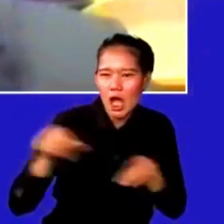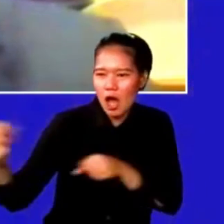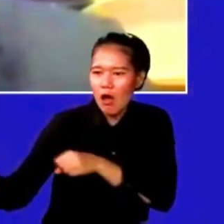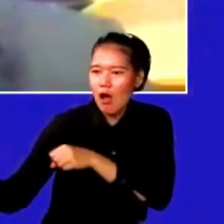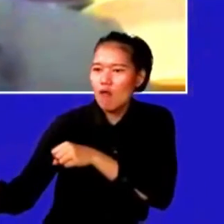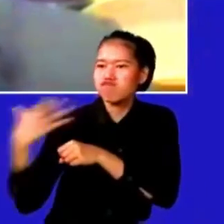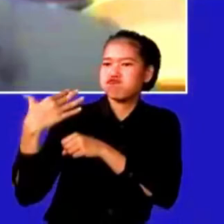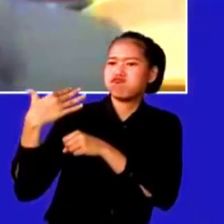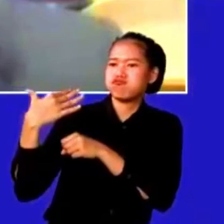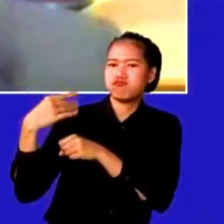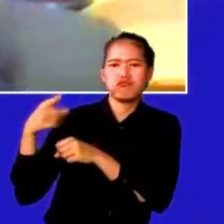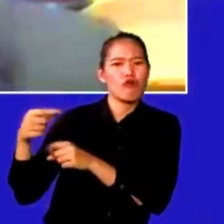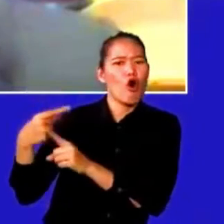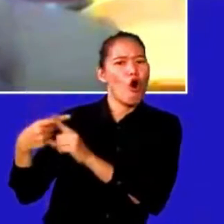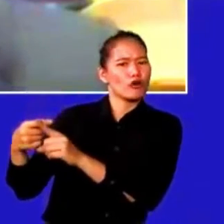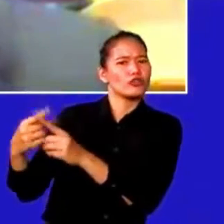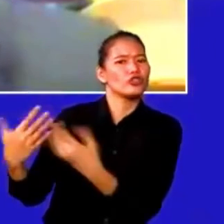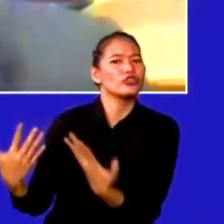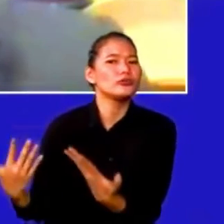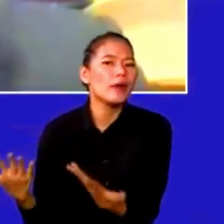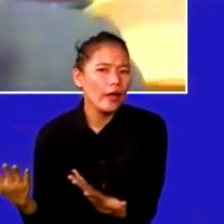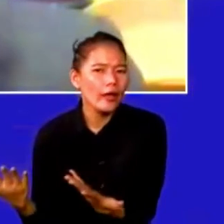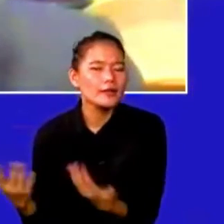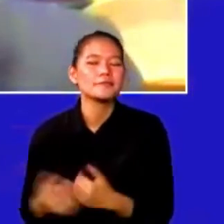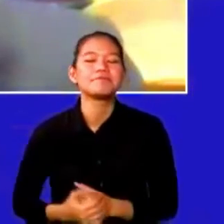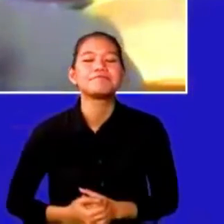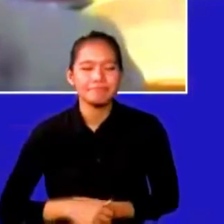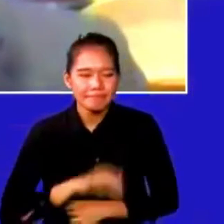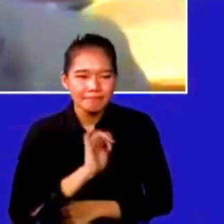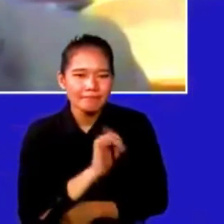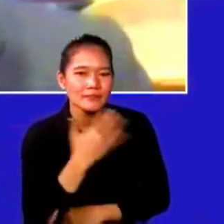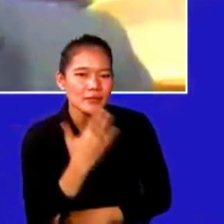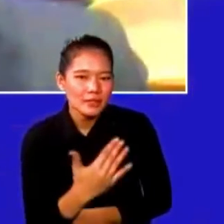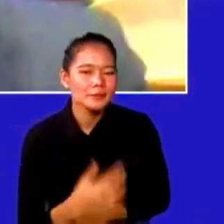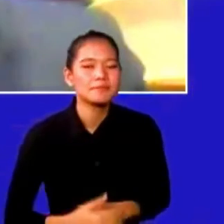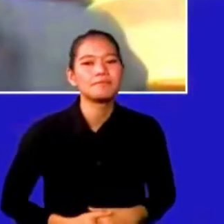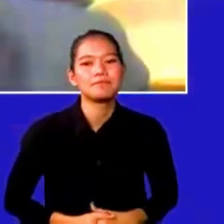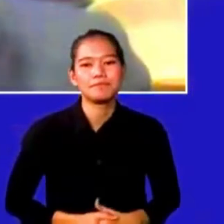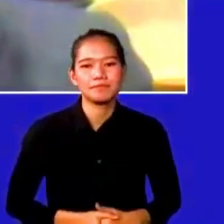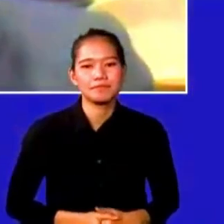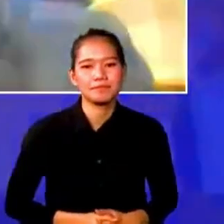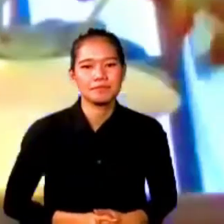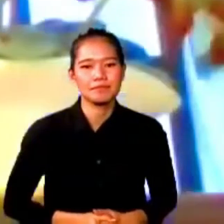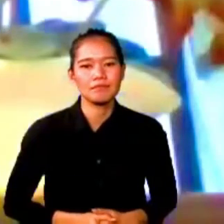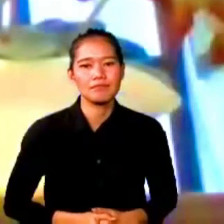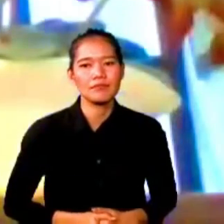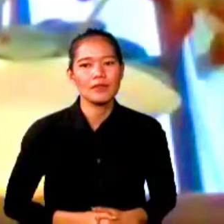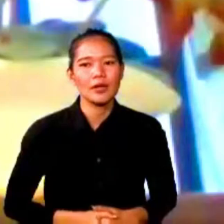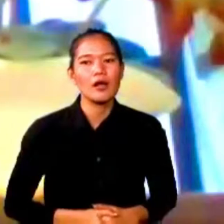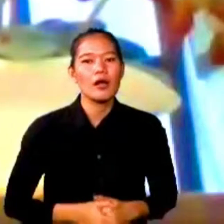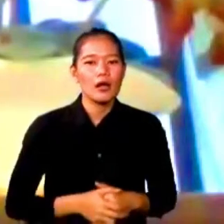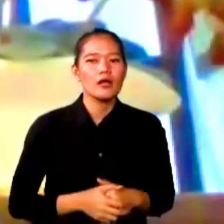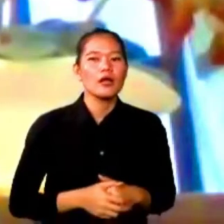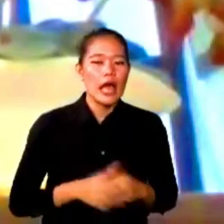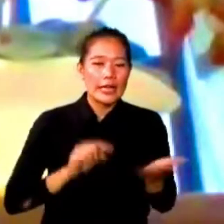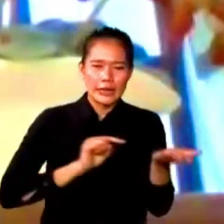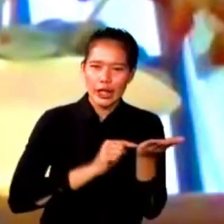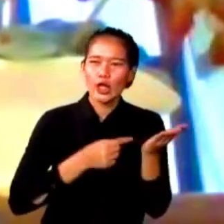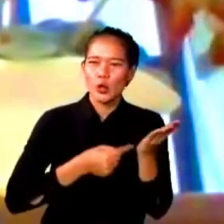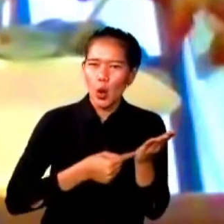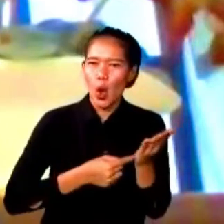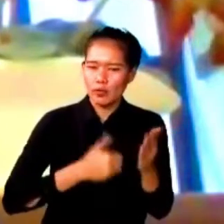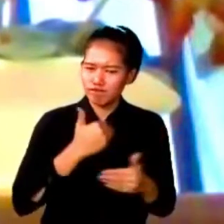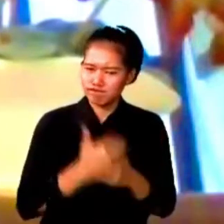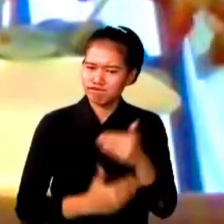terpengaruh berita palsu atau hoax yang Terima kasih ya Eh seiring dengan perkembangan teknologi